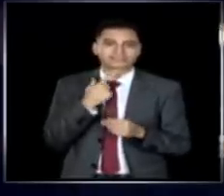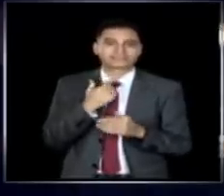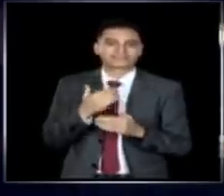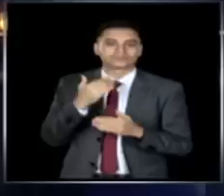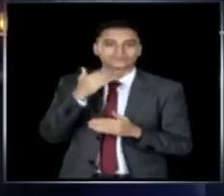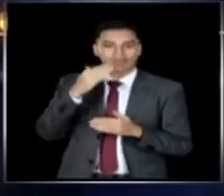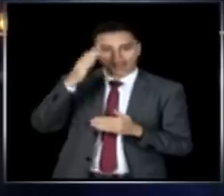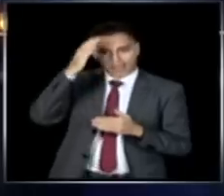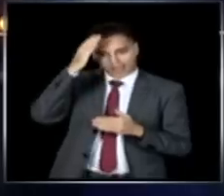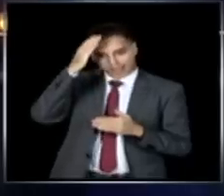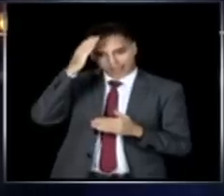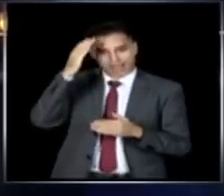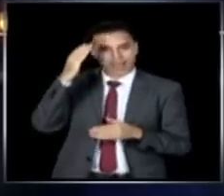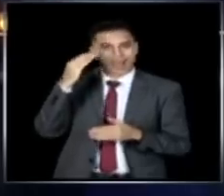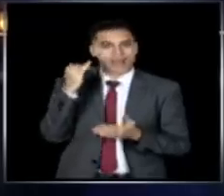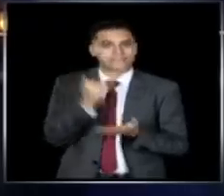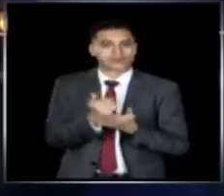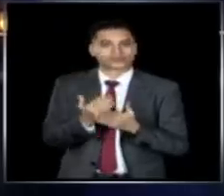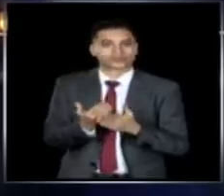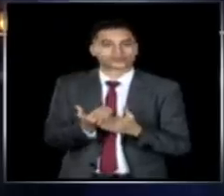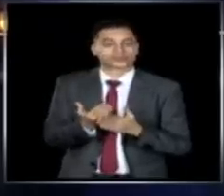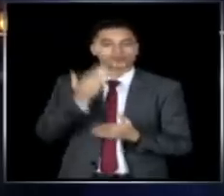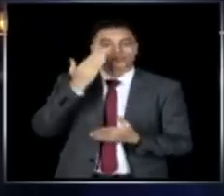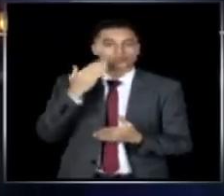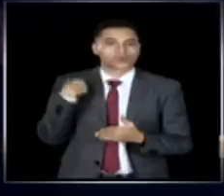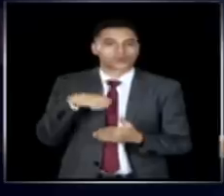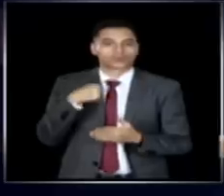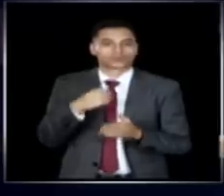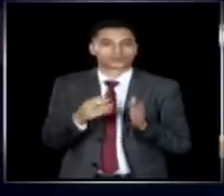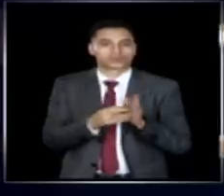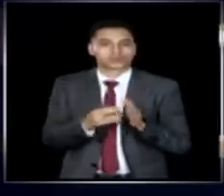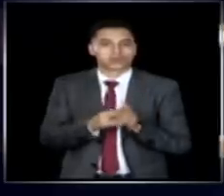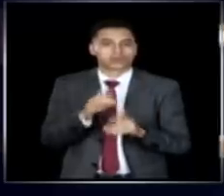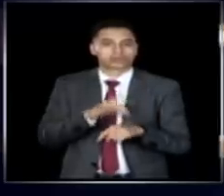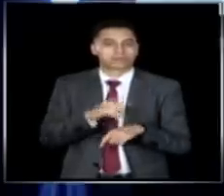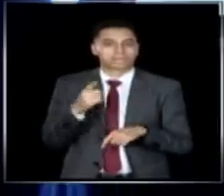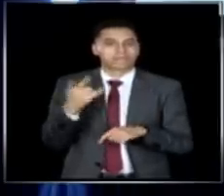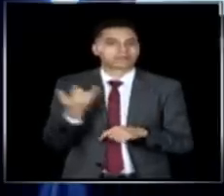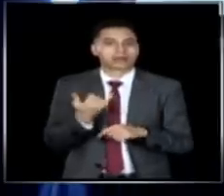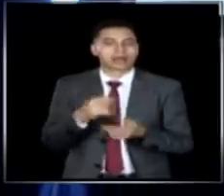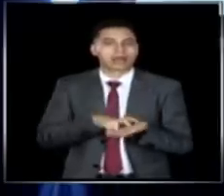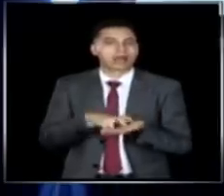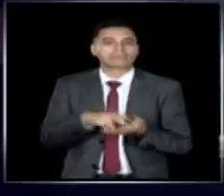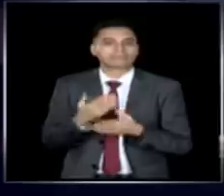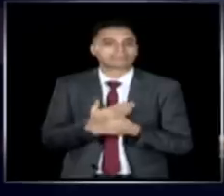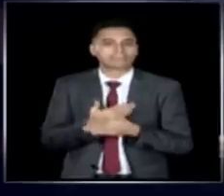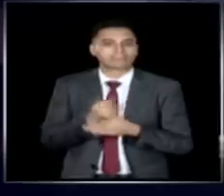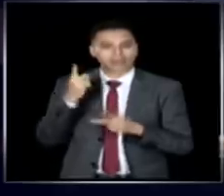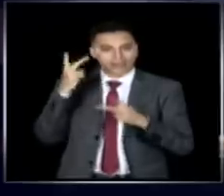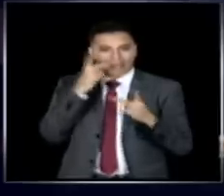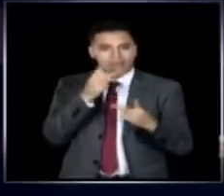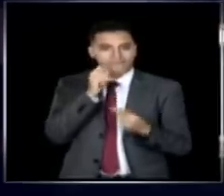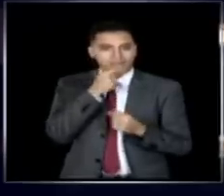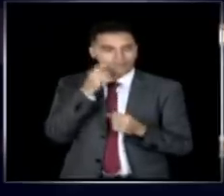كلية طب، خايف من إيه؟ تجربة، يعني تجربة جديدة. اللي عايز يبقى عميد كلية طب مش ممكن يقلق، صح؟ الحلم ده جالك